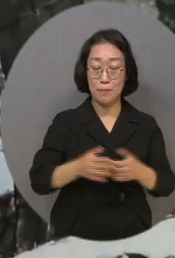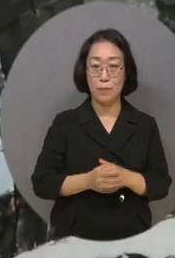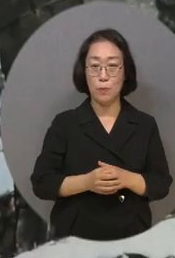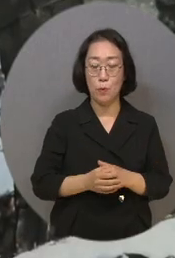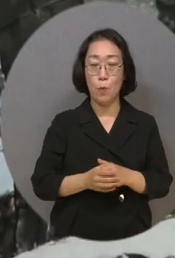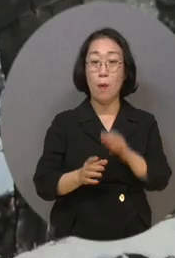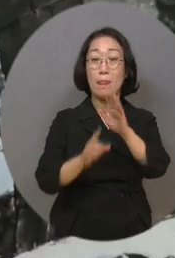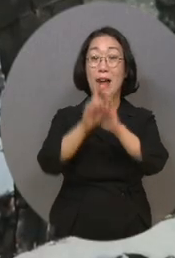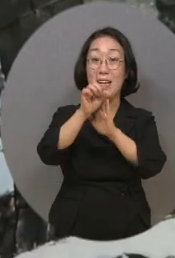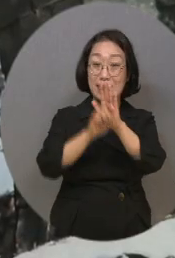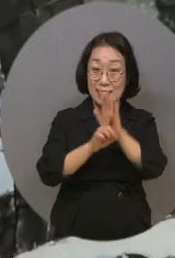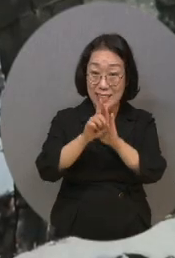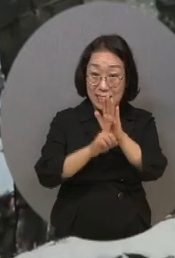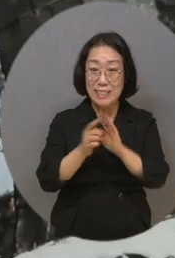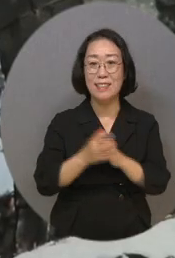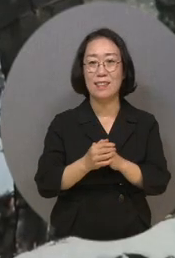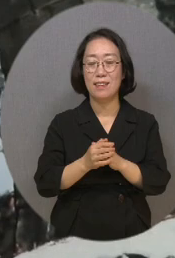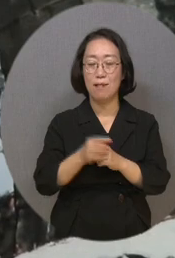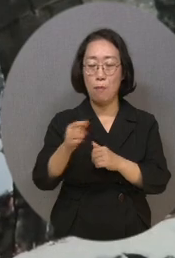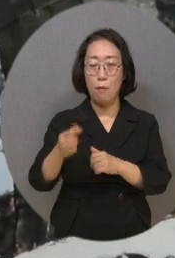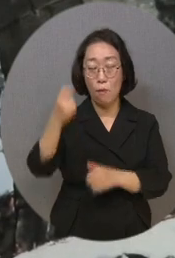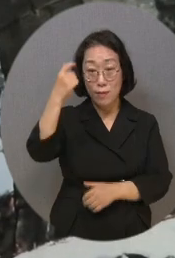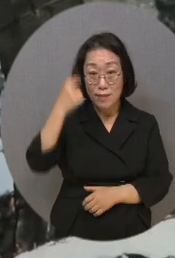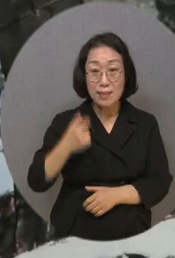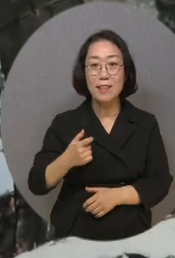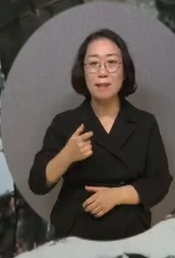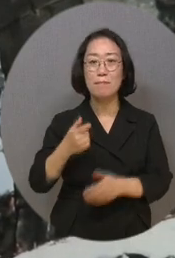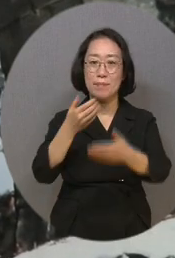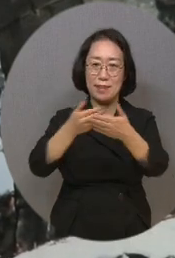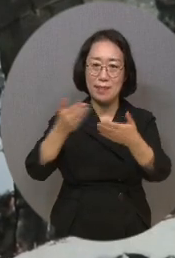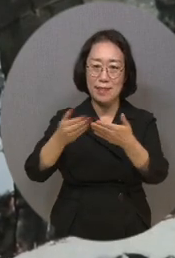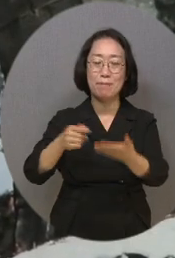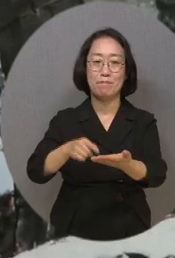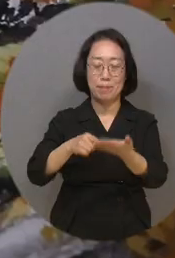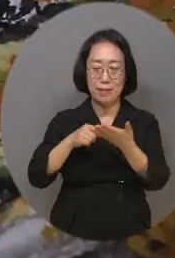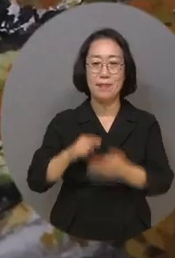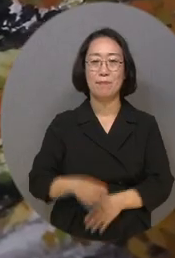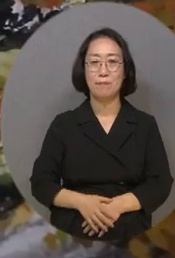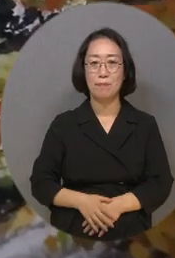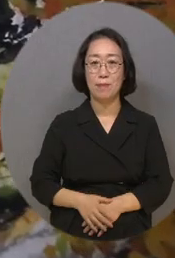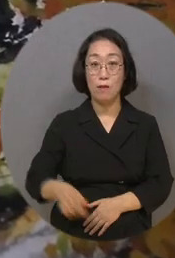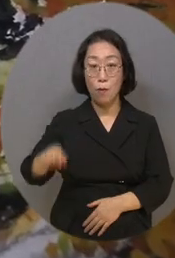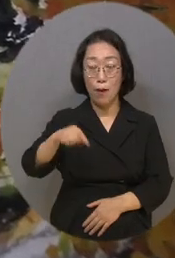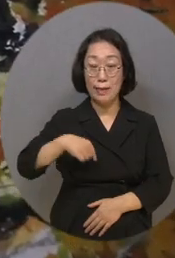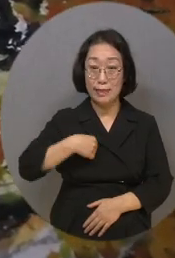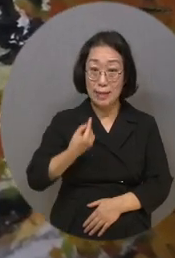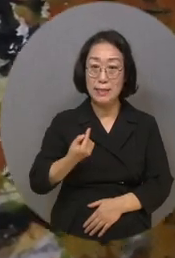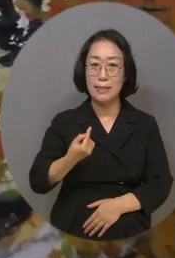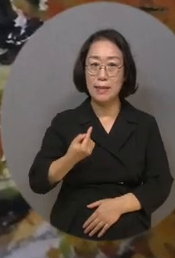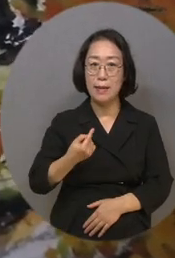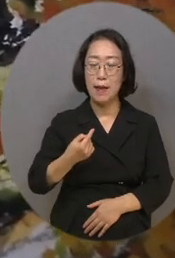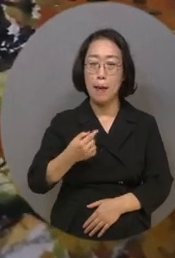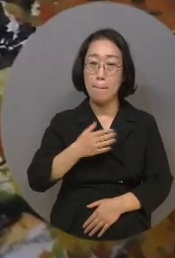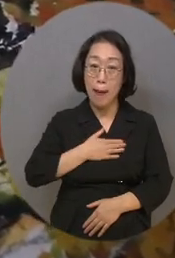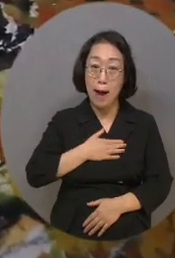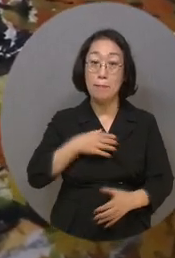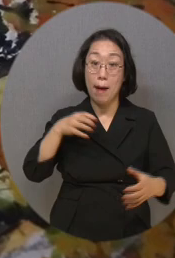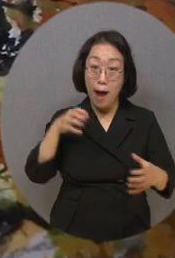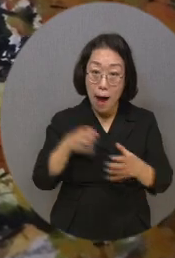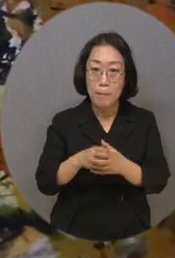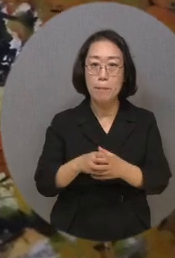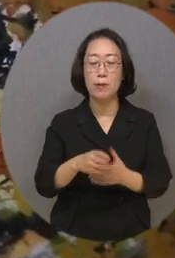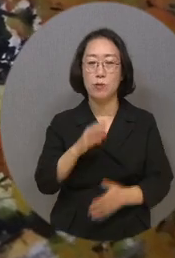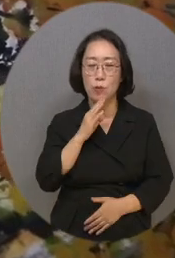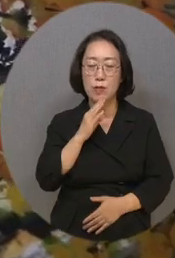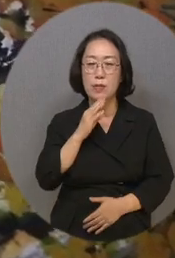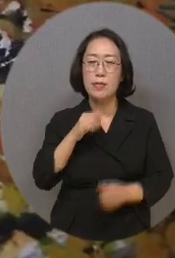기후의 변화 속에 형성되는 오묘함을 표현합니다. 그 위에 자신의 심경을 얹어 작품의